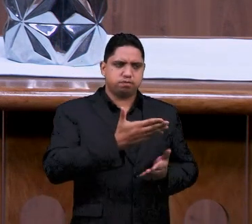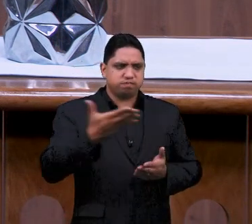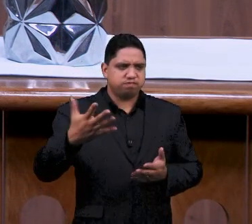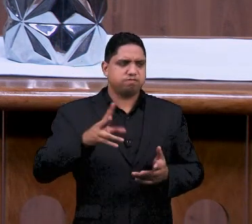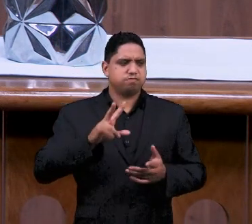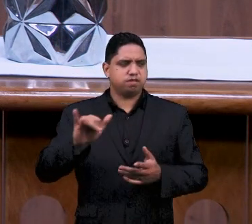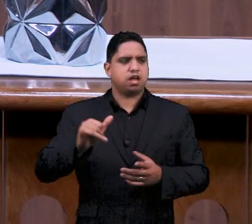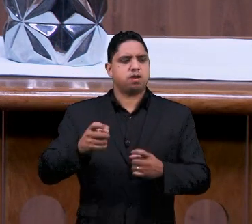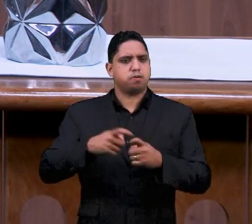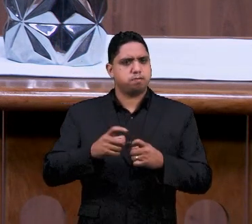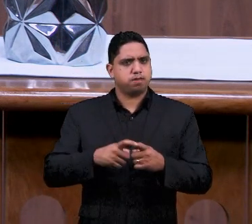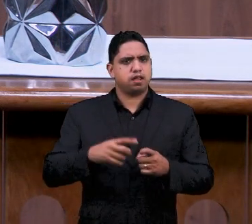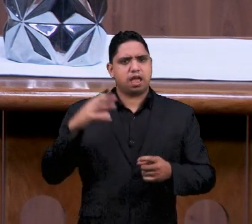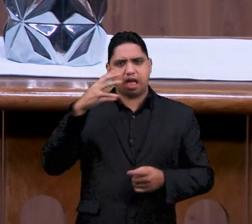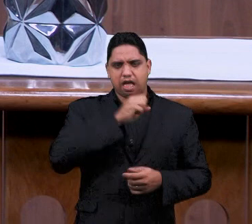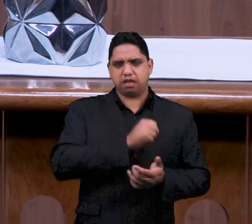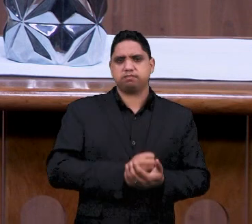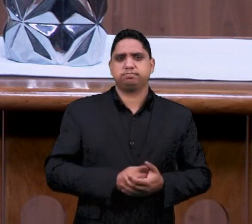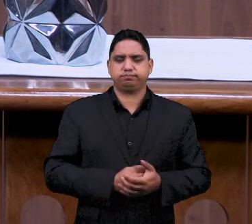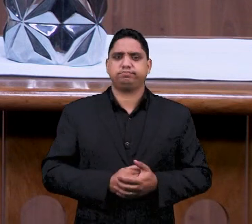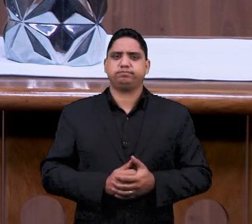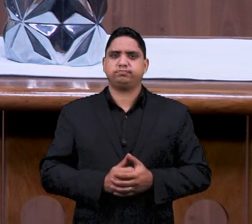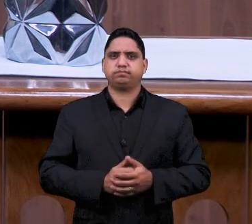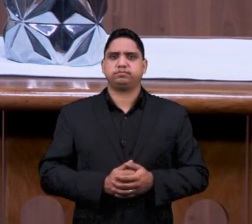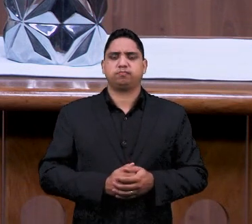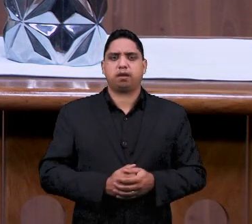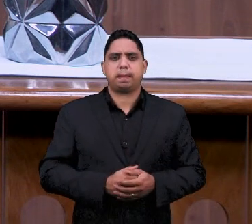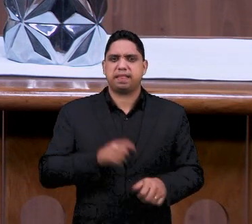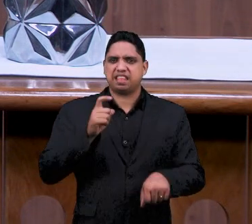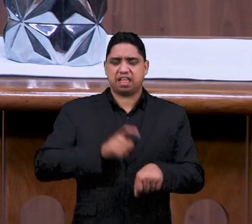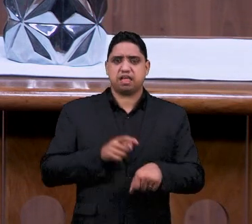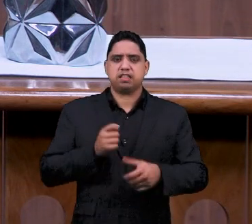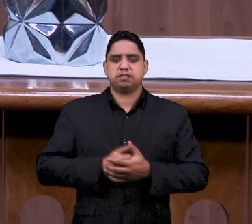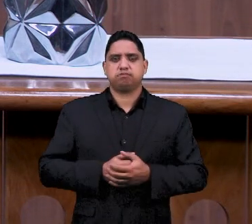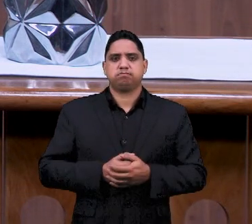de l'assistance médicale le plus rapidement possible, immédiat.